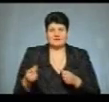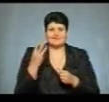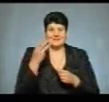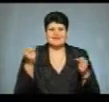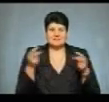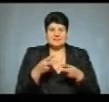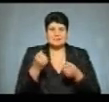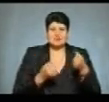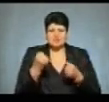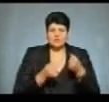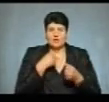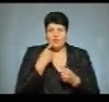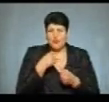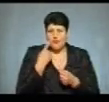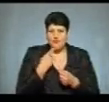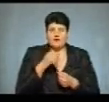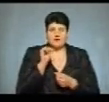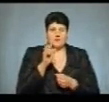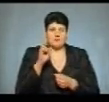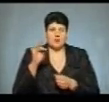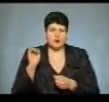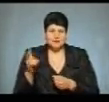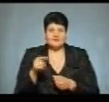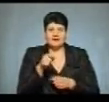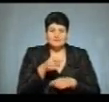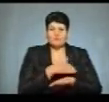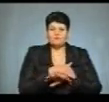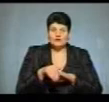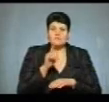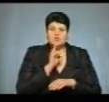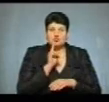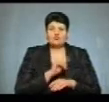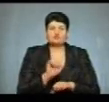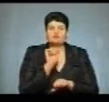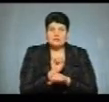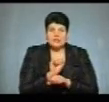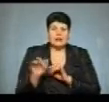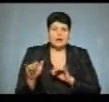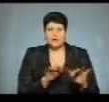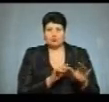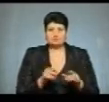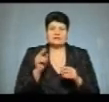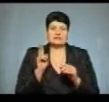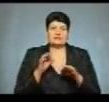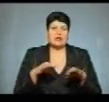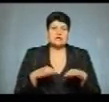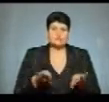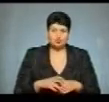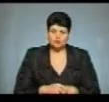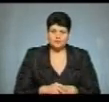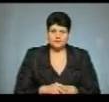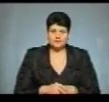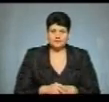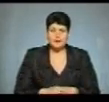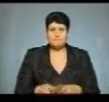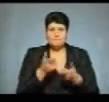речник пожежно-рятувальної служби області Андрій Брик. На даній вулиці тимчасово перекрили рух транспорту. Повідомлення